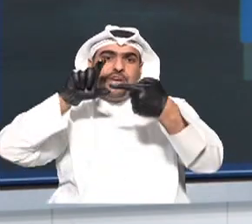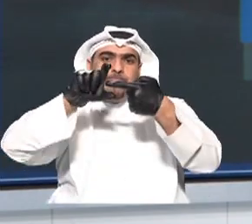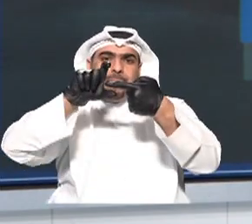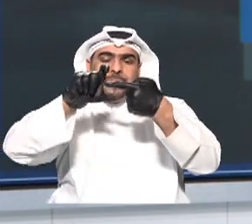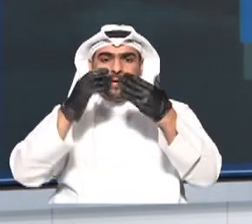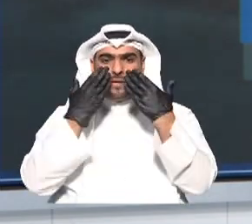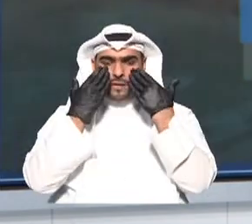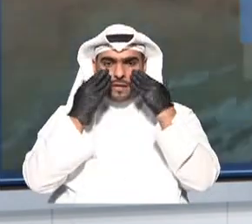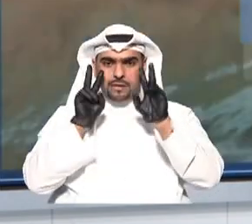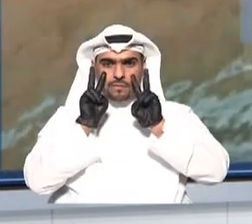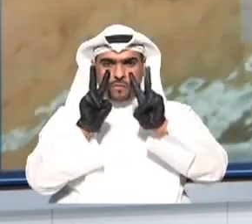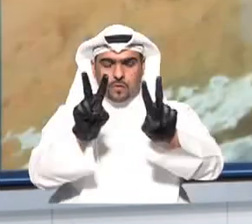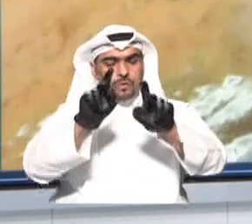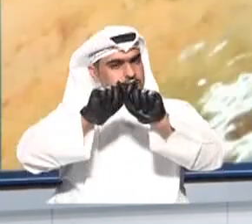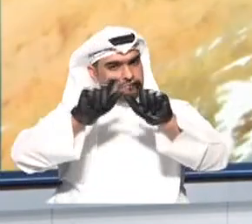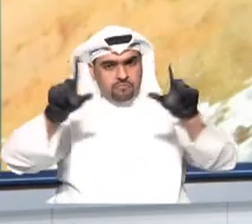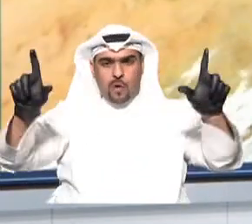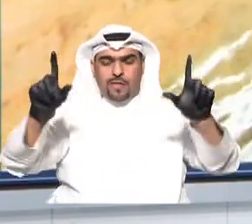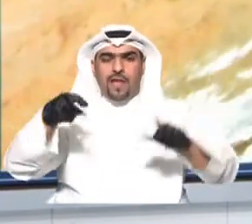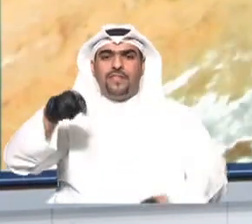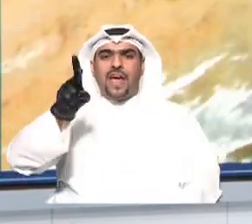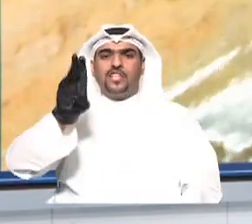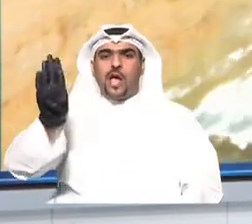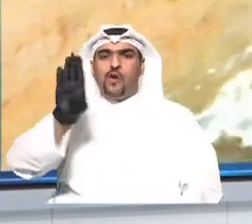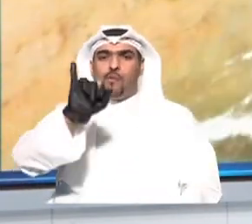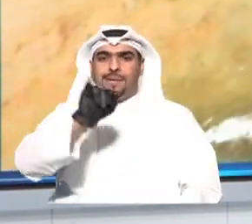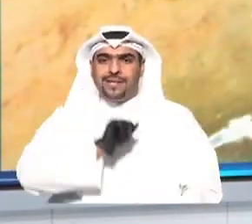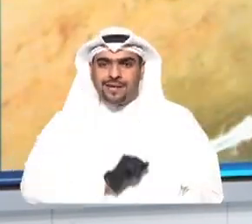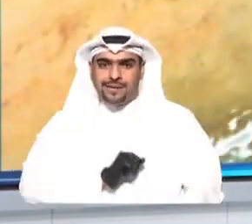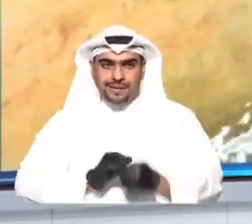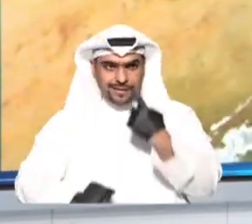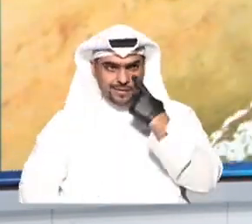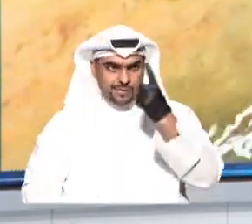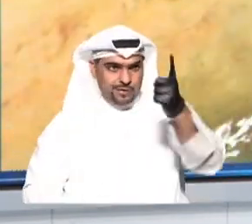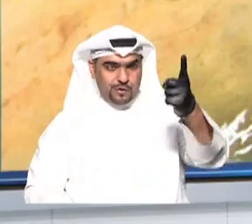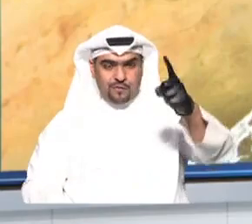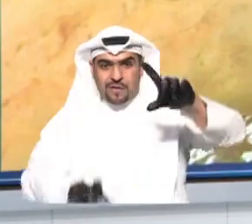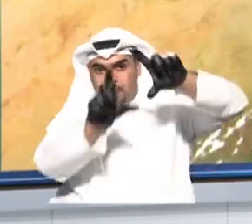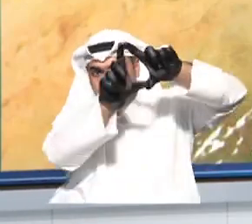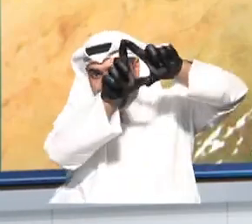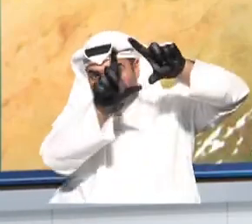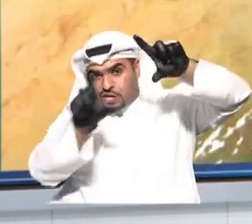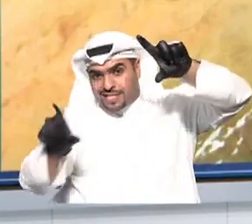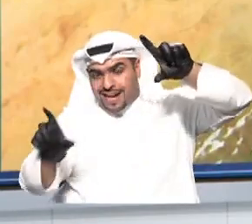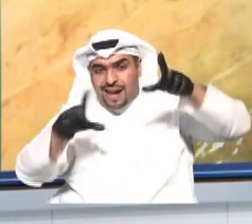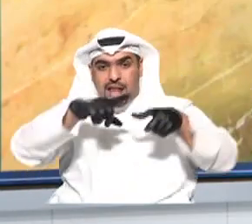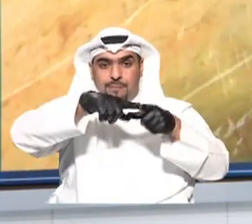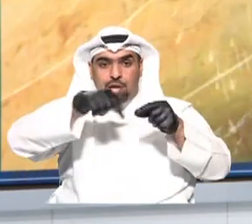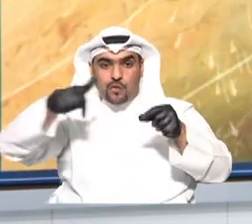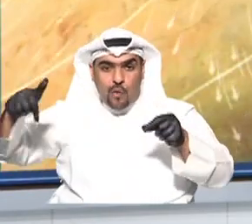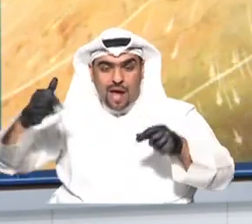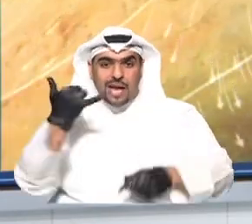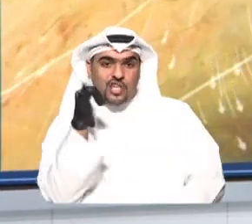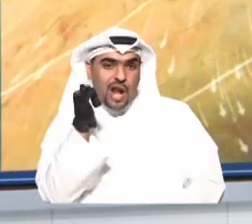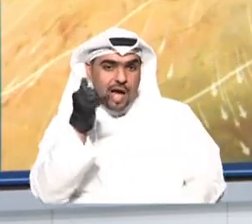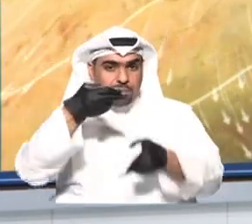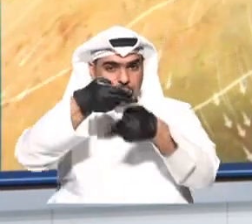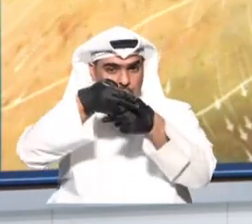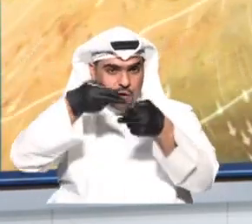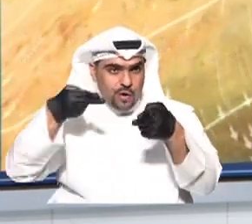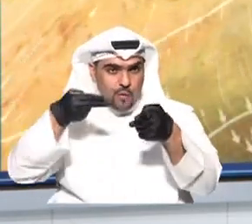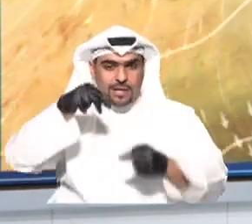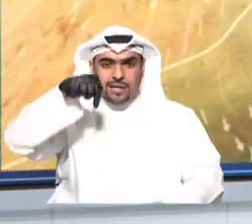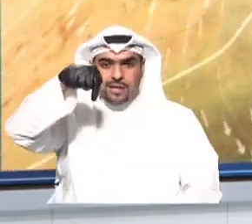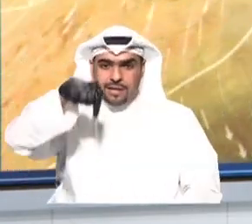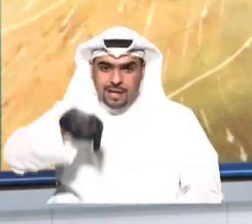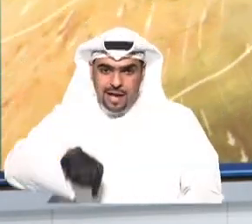جيدة تزيد عن 12 كيلو. صورة الأقمار الصناعية توضح عبور بعض السحب المتفرقة، وأيضا تتأثر شبه الجزيرة العربية